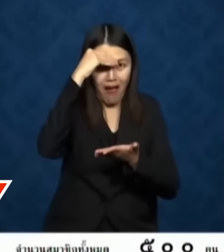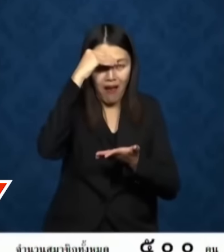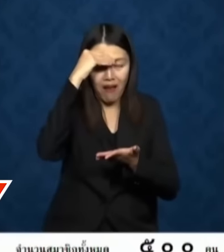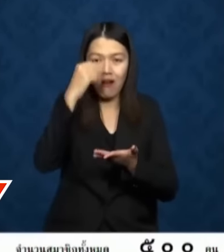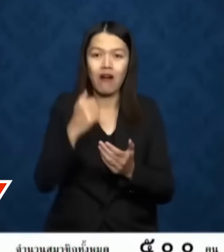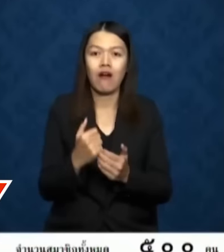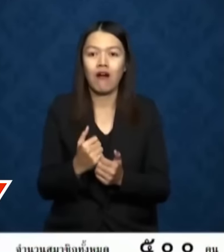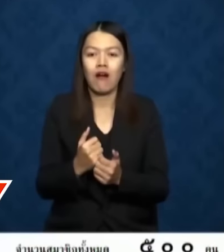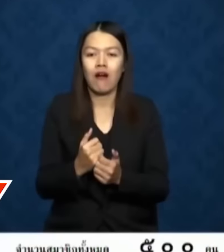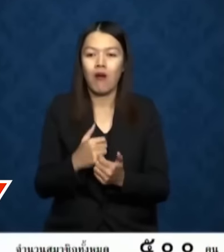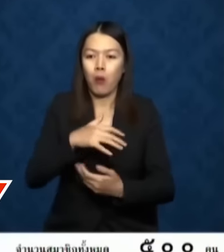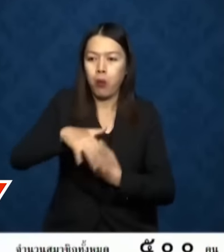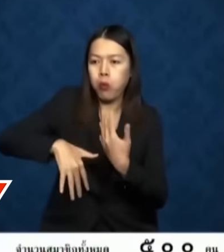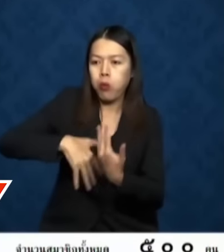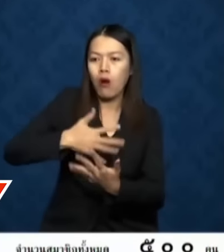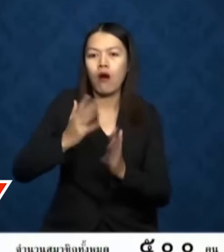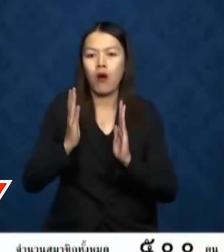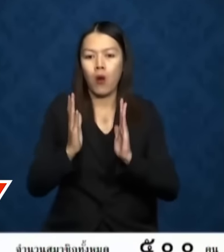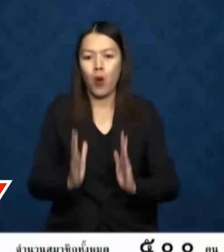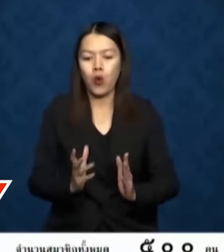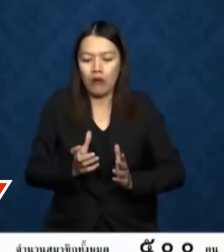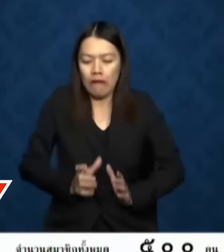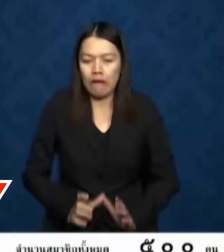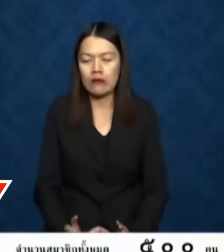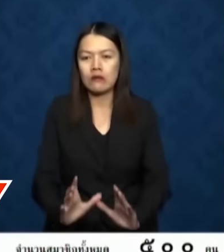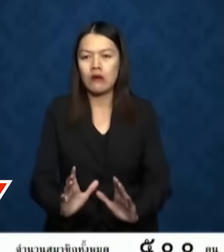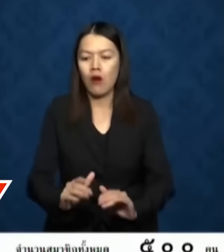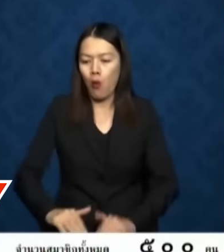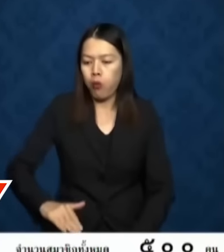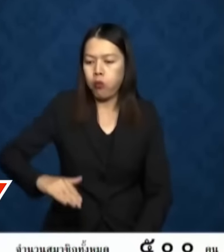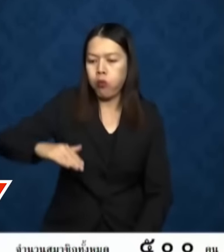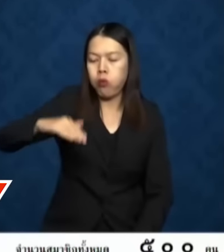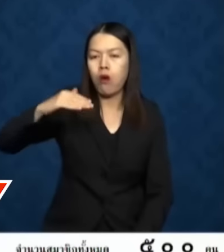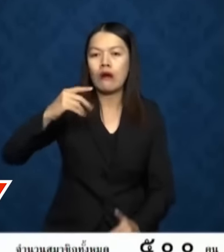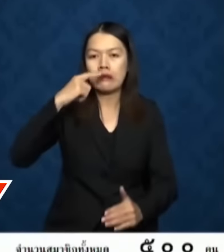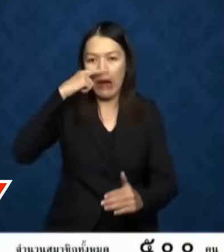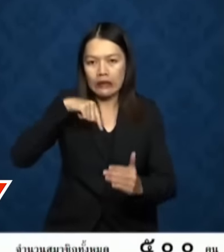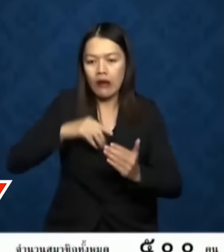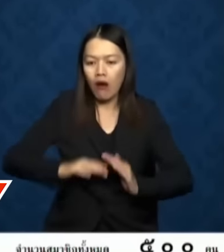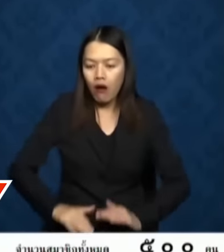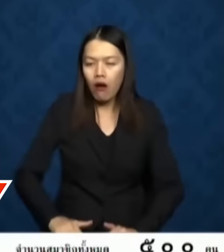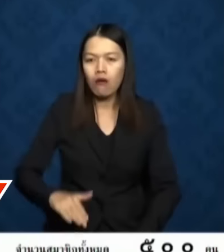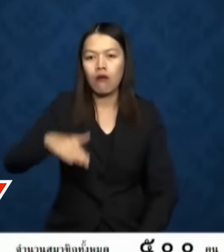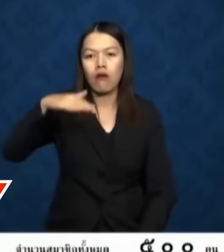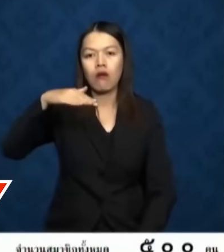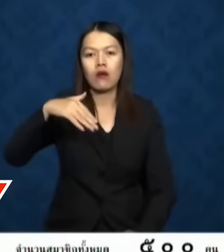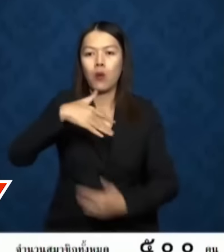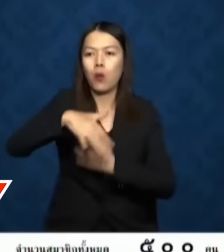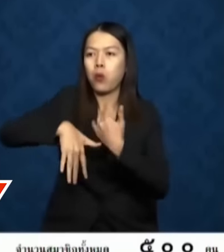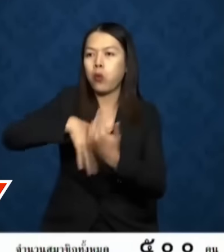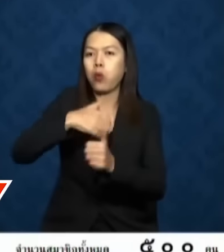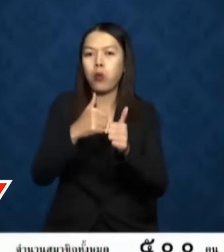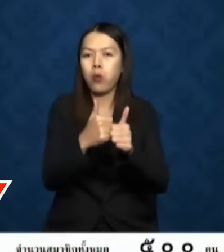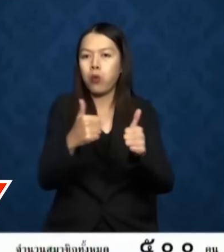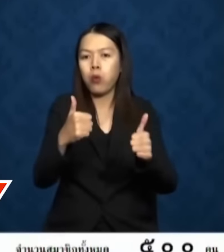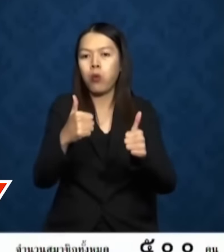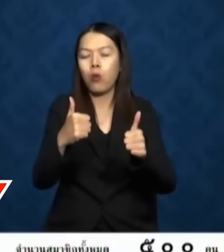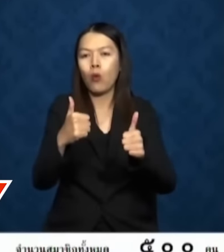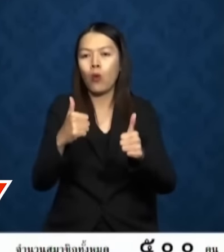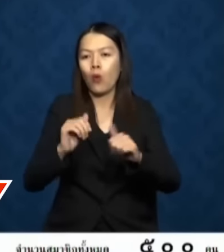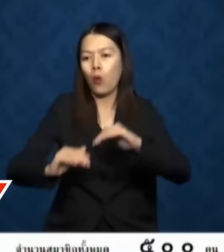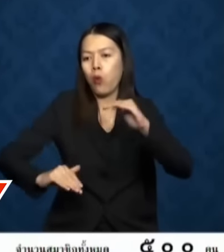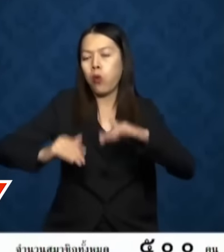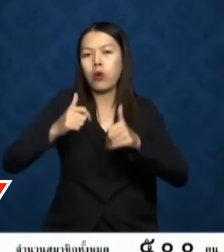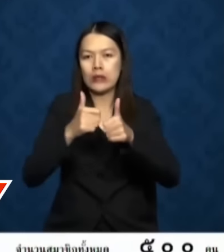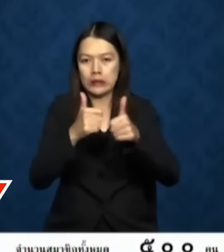ต่เราไม่สร้างระบบนิเวศที่จะให้คนที่จะเกิดมาคนที่จะเติบโตบนแผ่นดินนี้ได้มีระบบนิเวศที่สามารถสร้างคนอย่